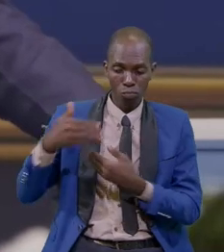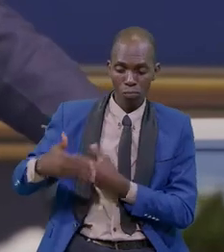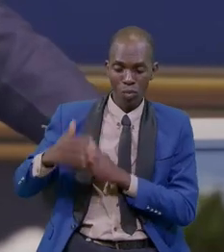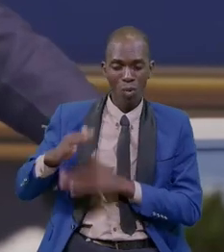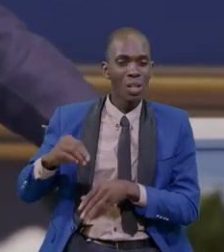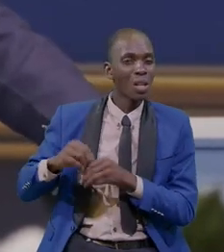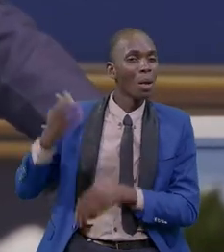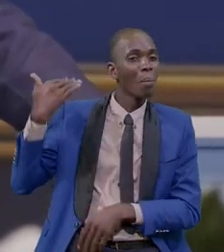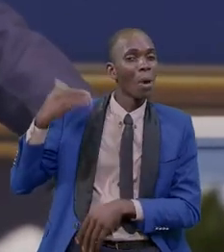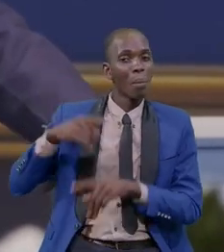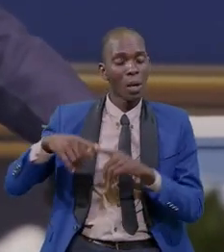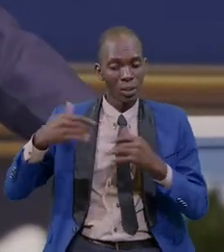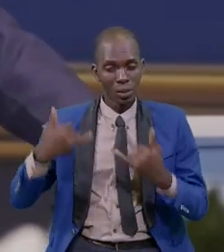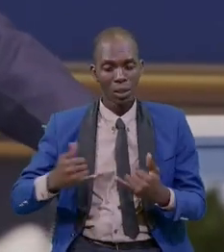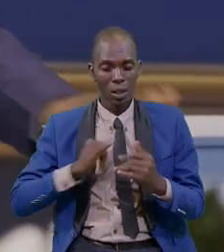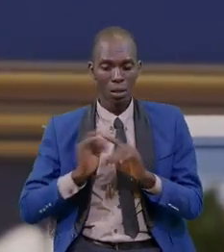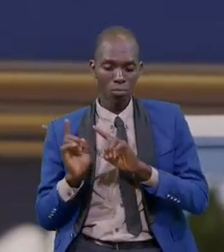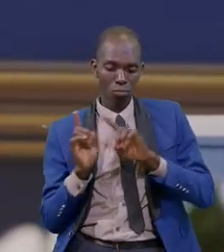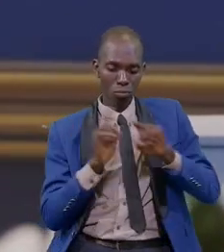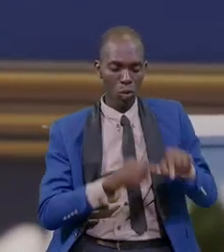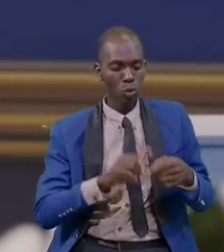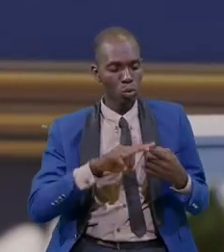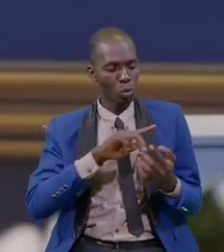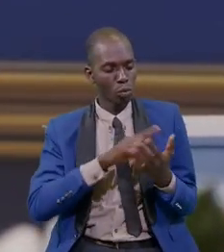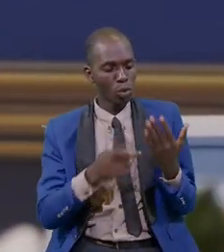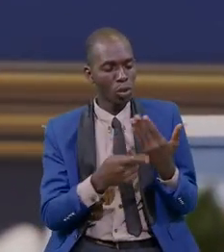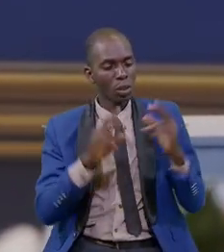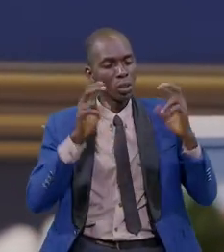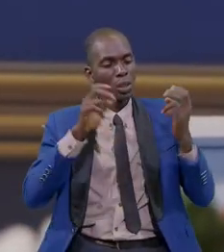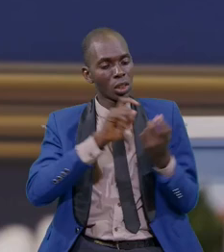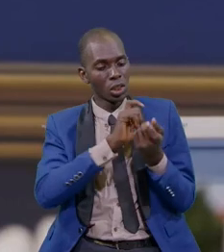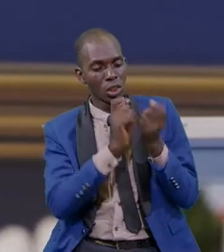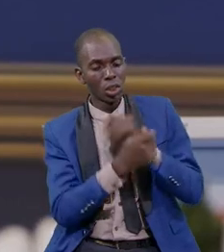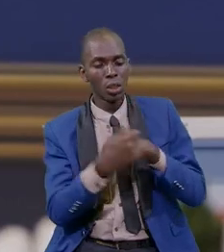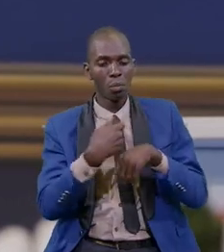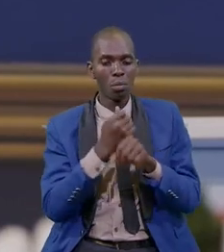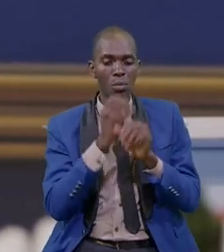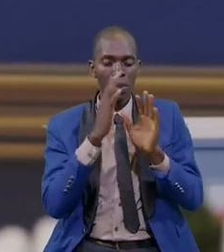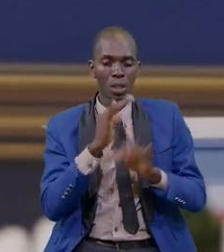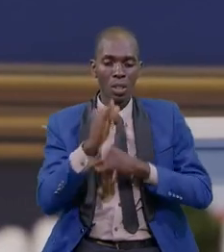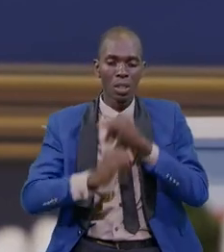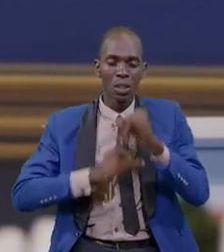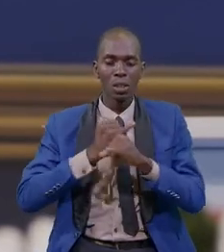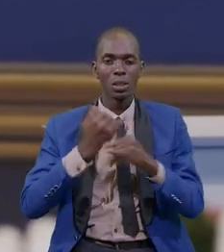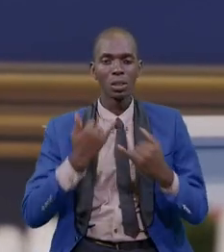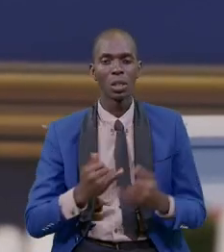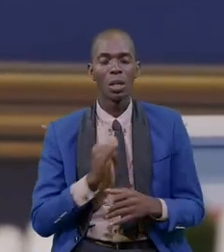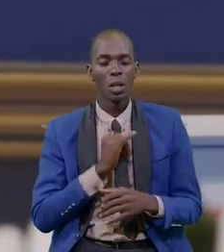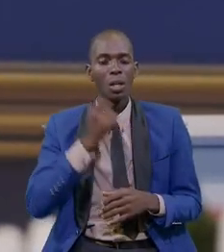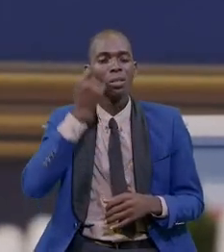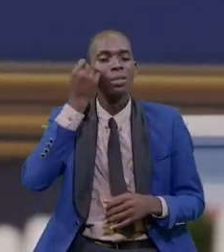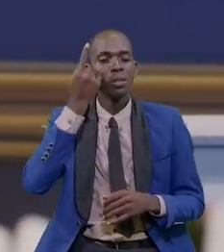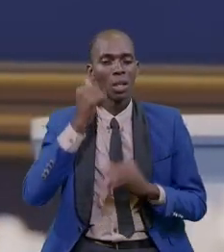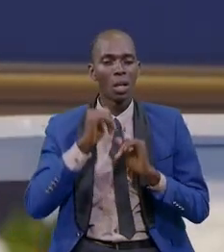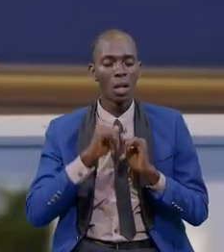j'ai découvert que je dois changer à ce programme de changement des acteurs internationaux. Je te demande maintenant